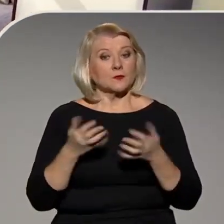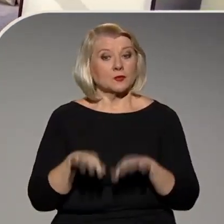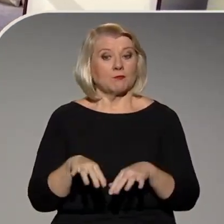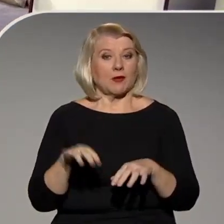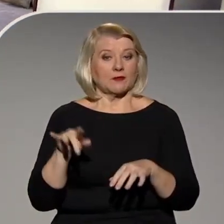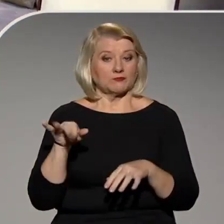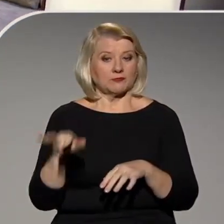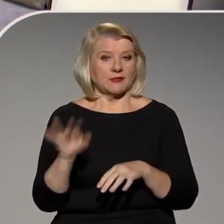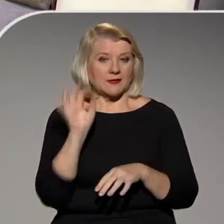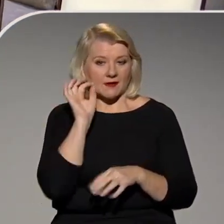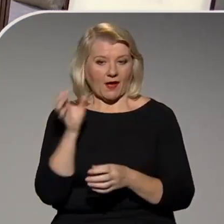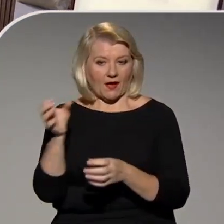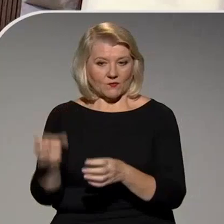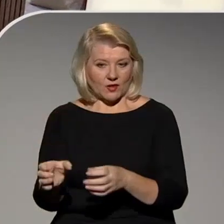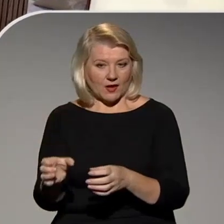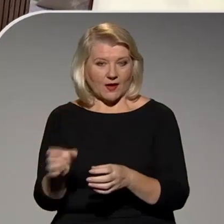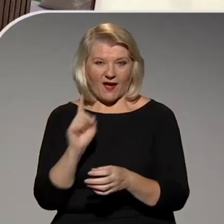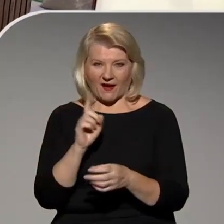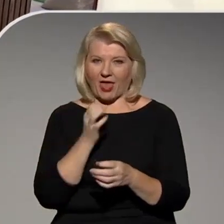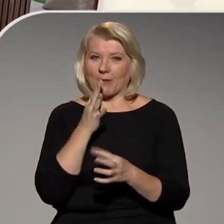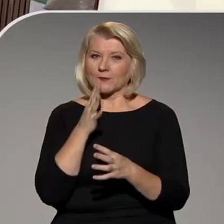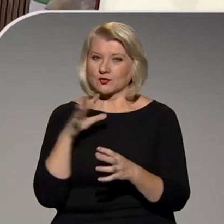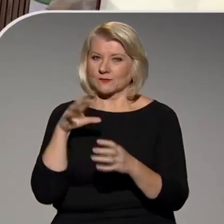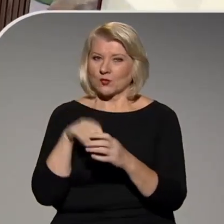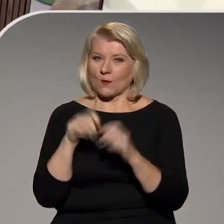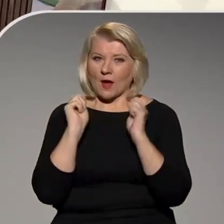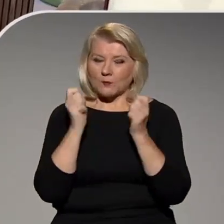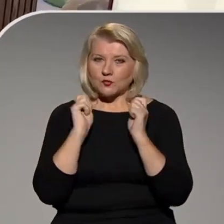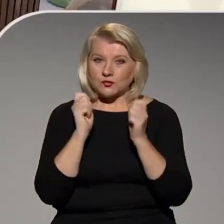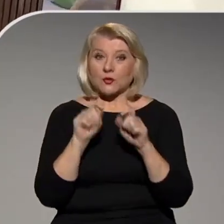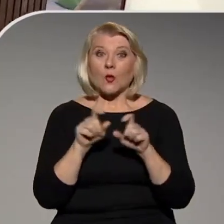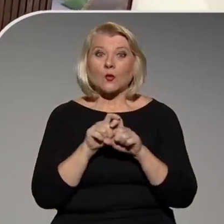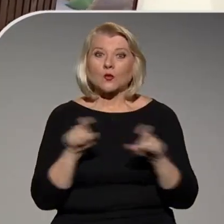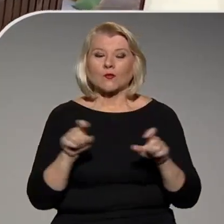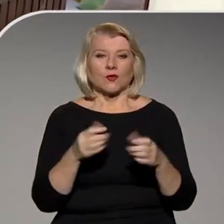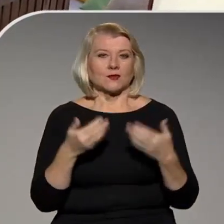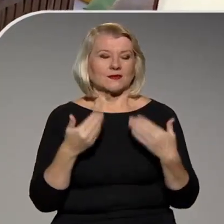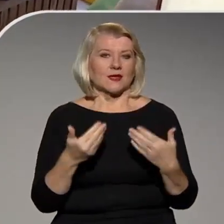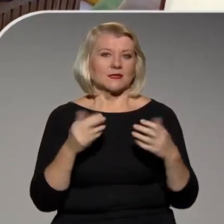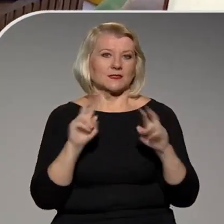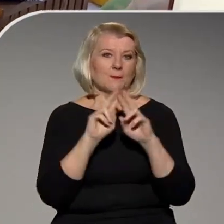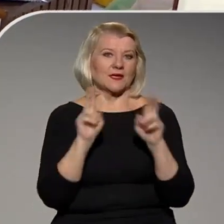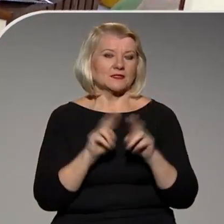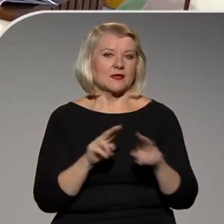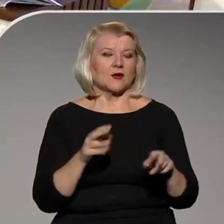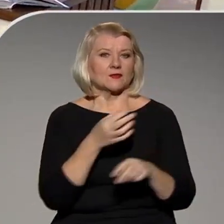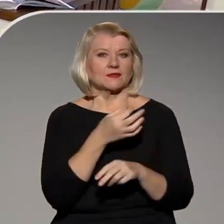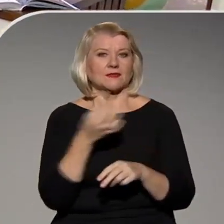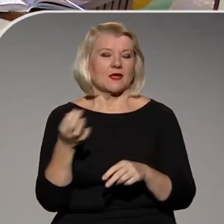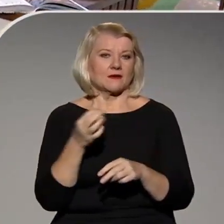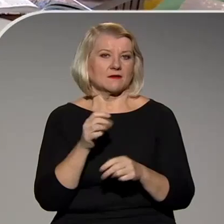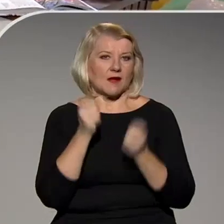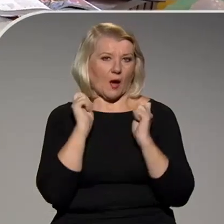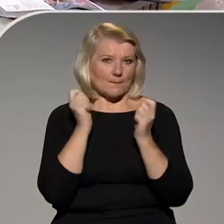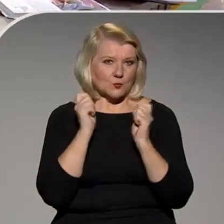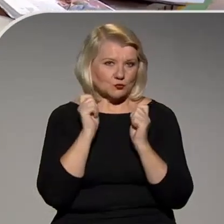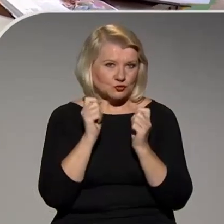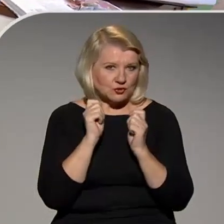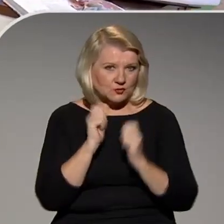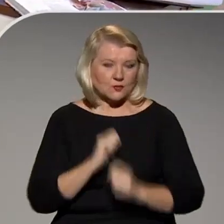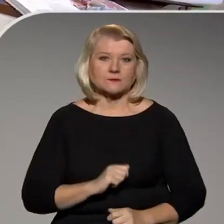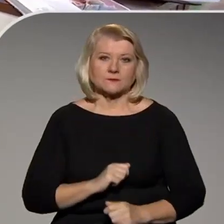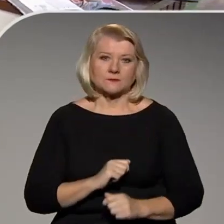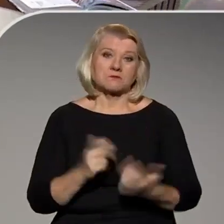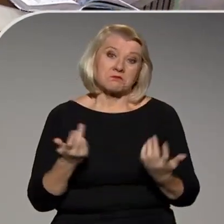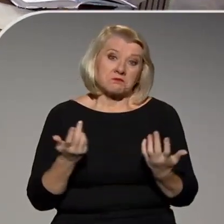ideálně kapučíno, tak vězte, že jste zvolili ten správný nápoj, protože dnes si připomínáme Mezinárodní den kapučína. No a možná si to